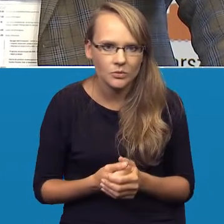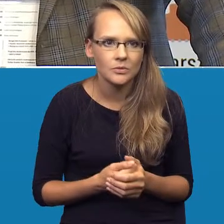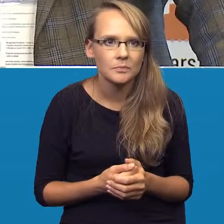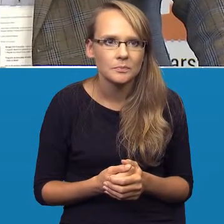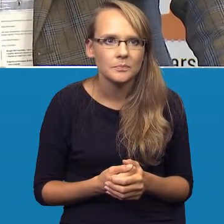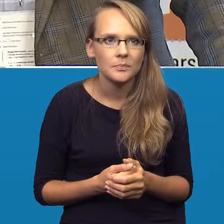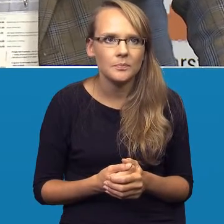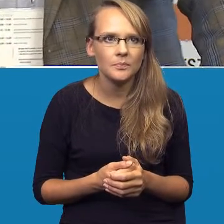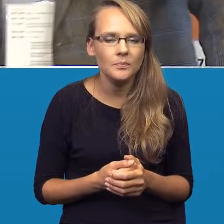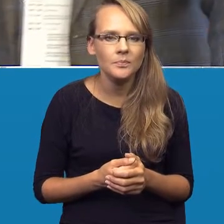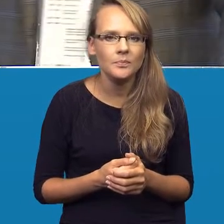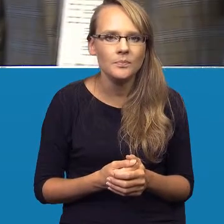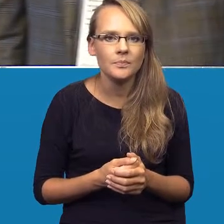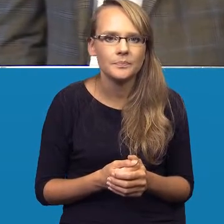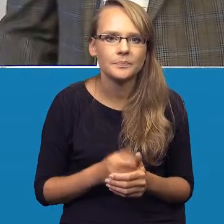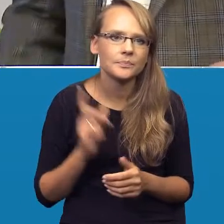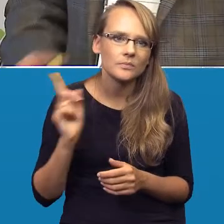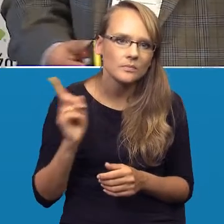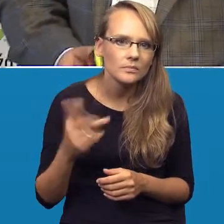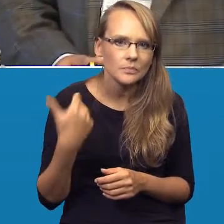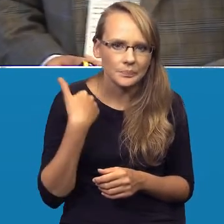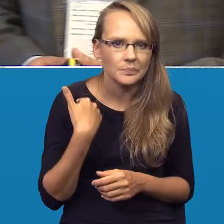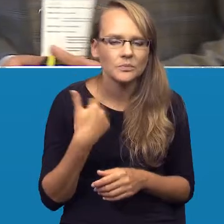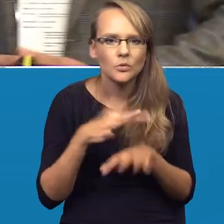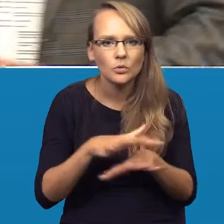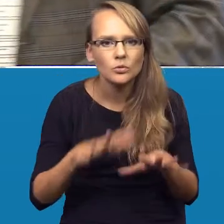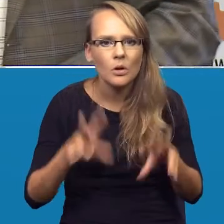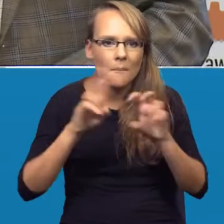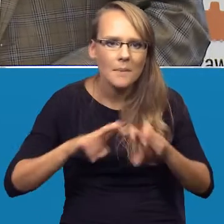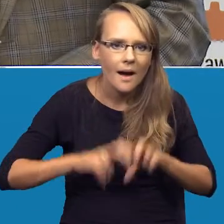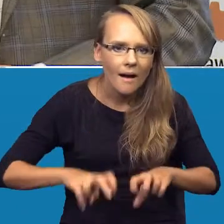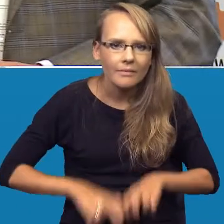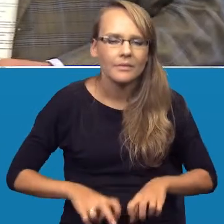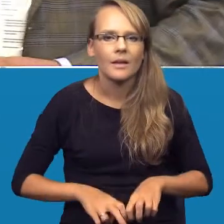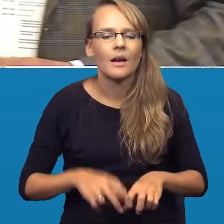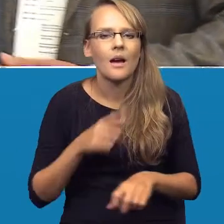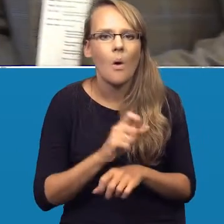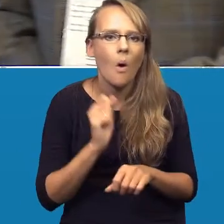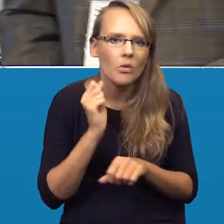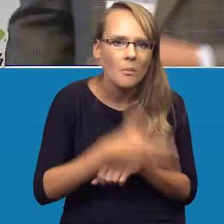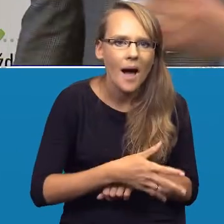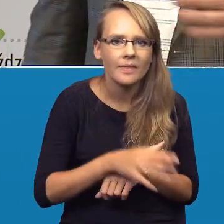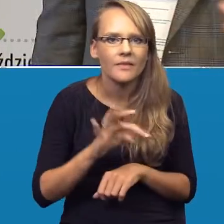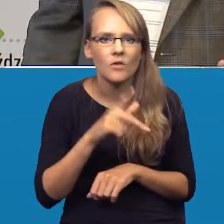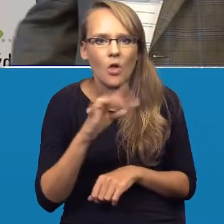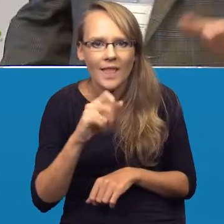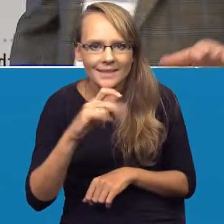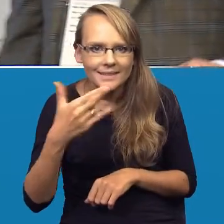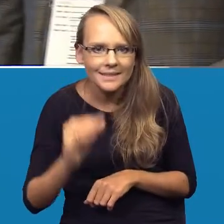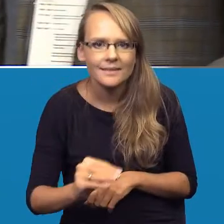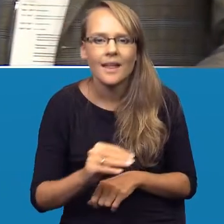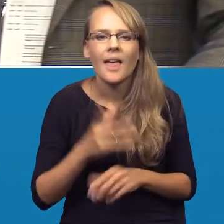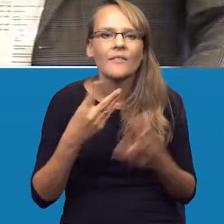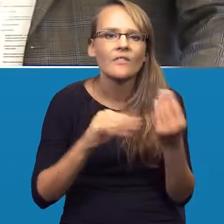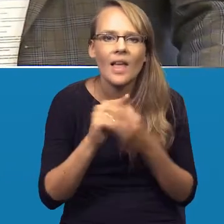Tutaj oczywiście były wiele badań już tego odpadu flotacyjnego i